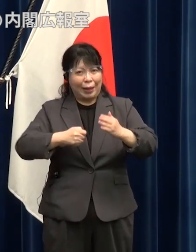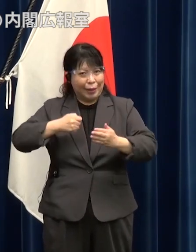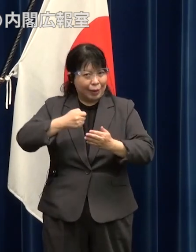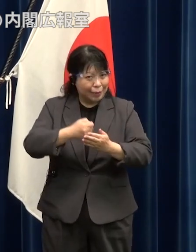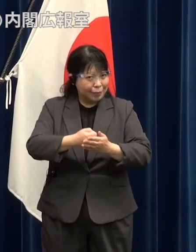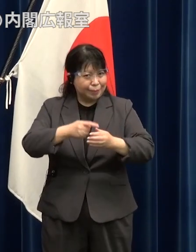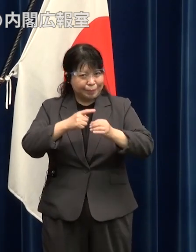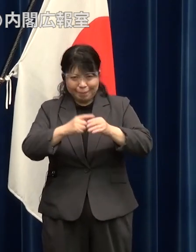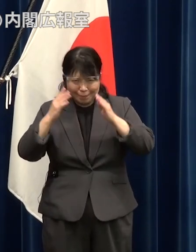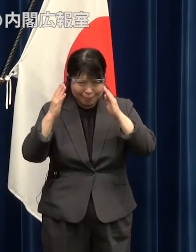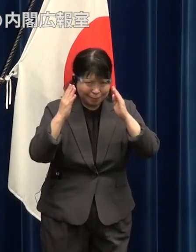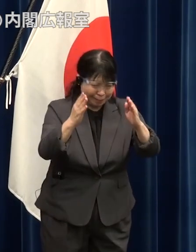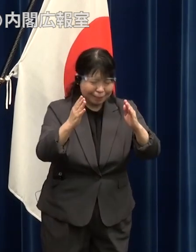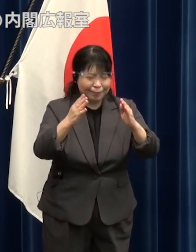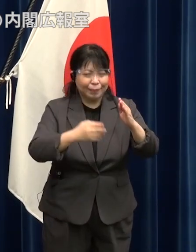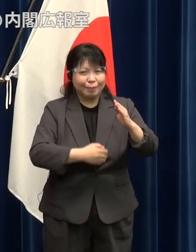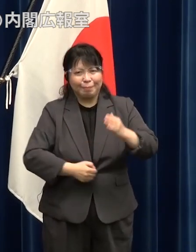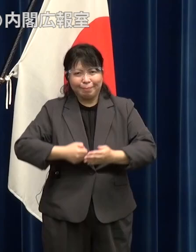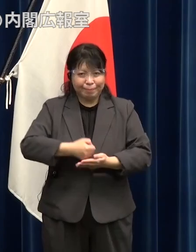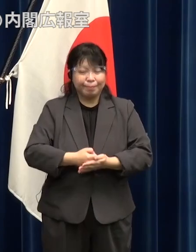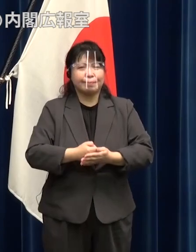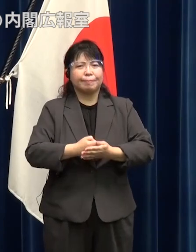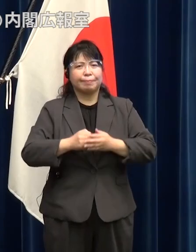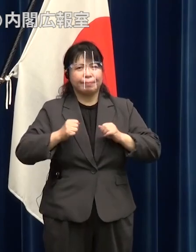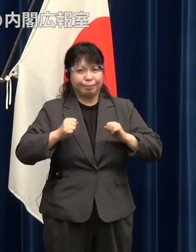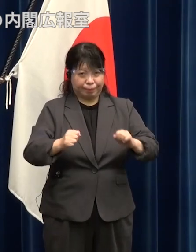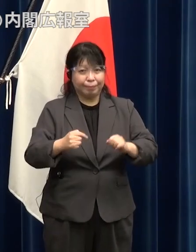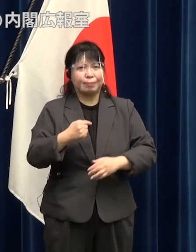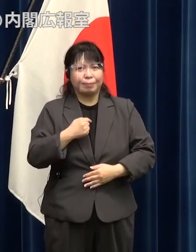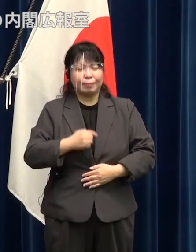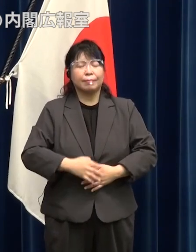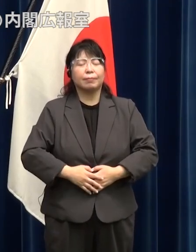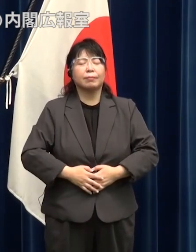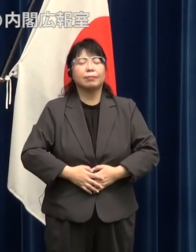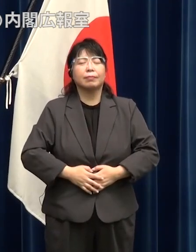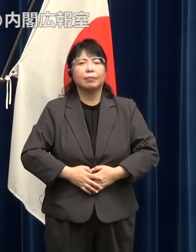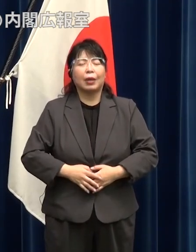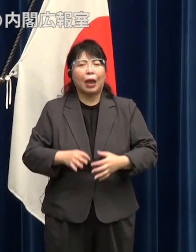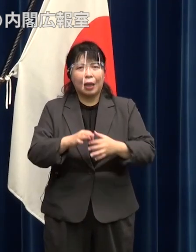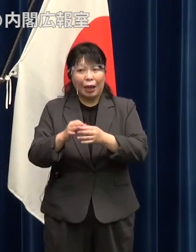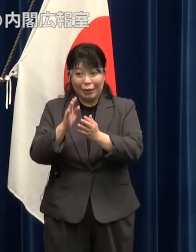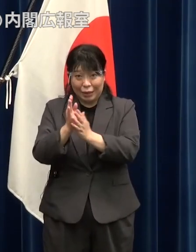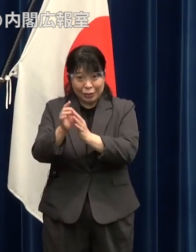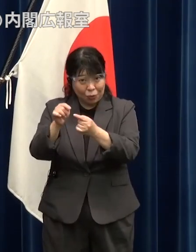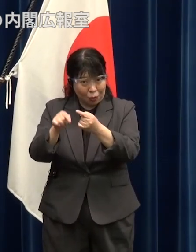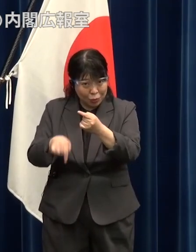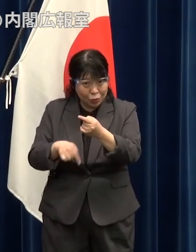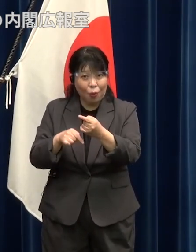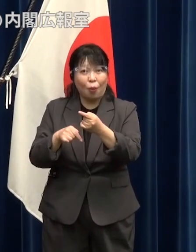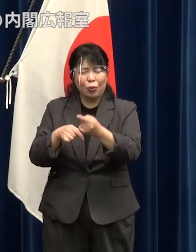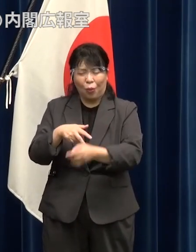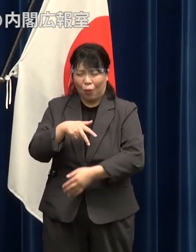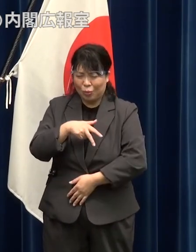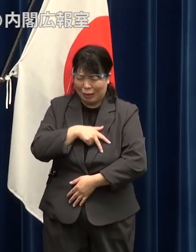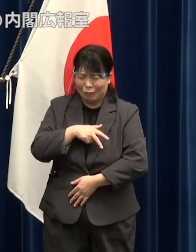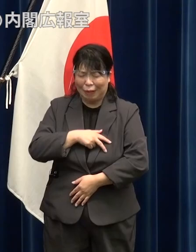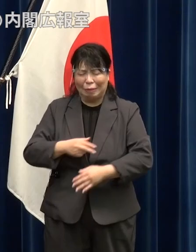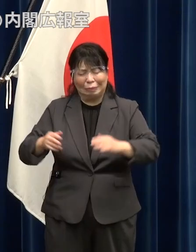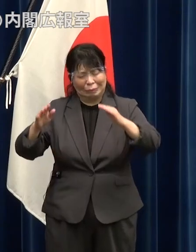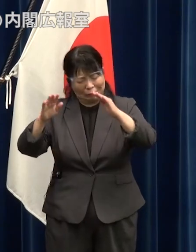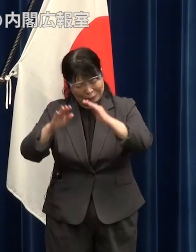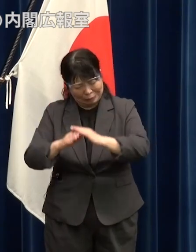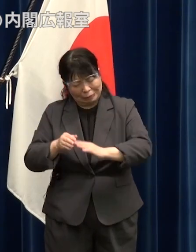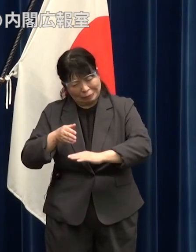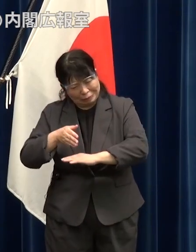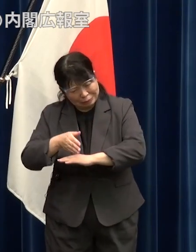で臨みました。関係省庁のスタッフには夜を徹し、また